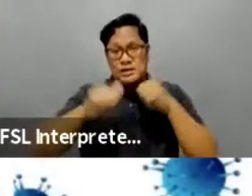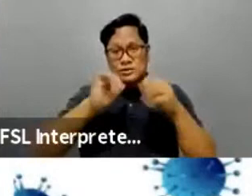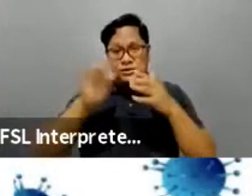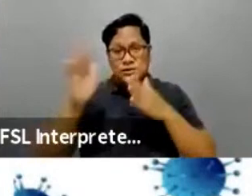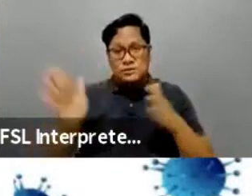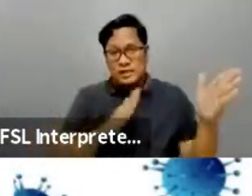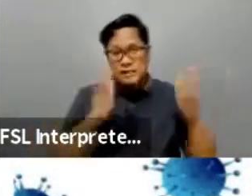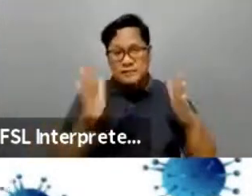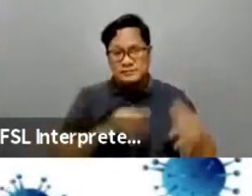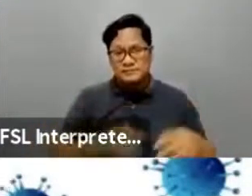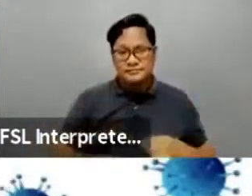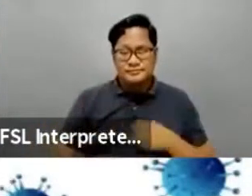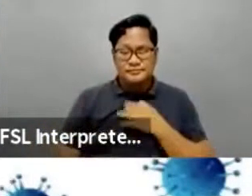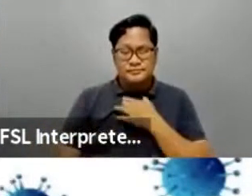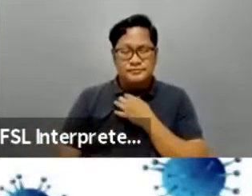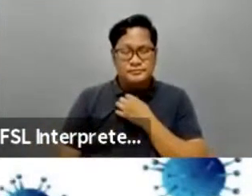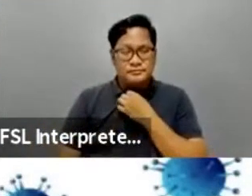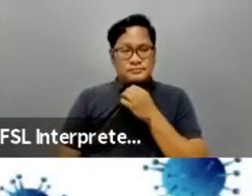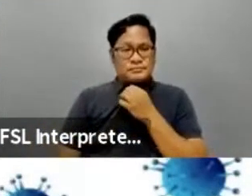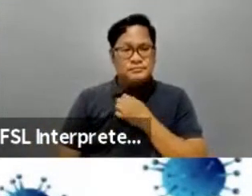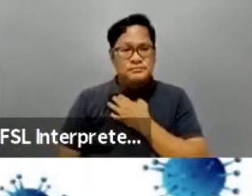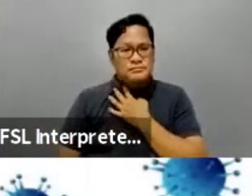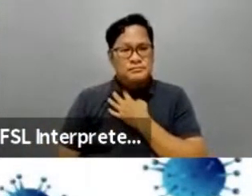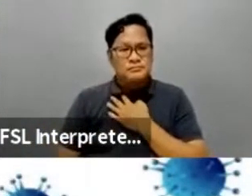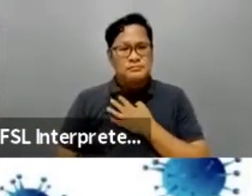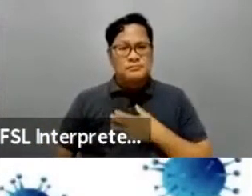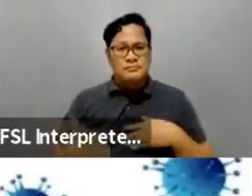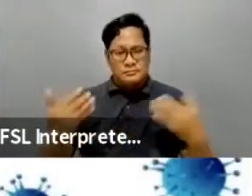next please, ay meron silang